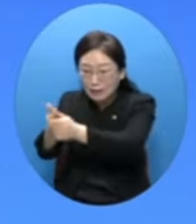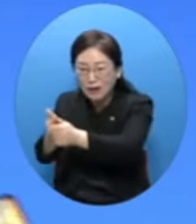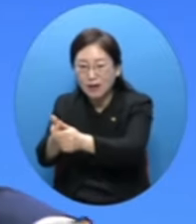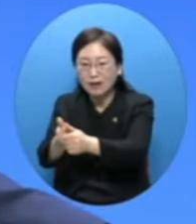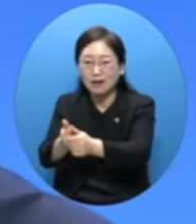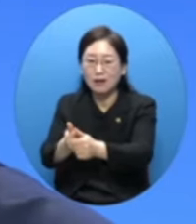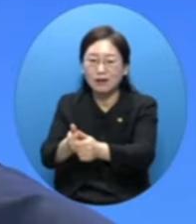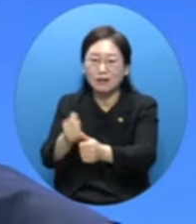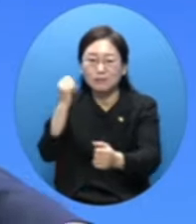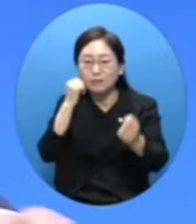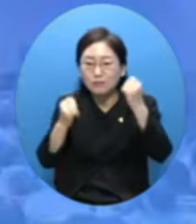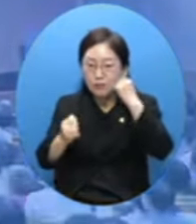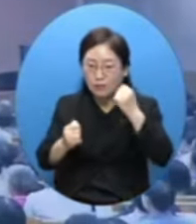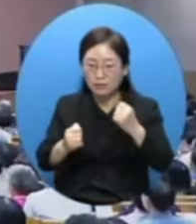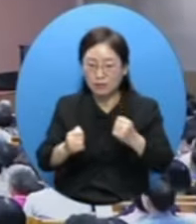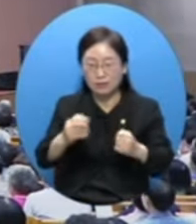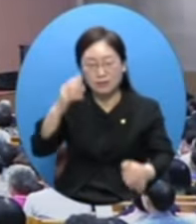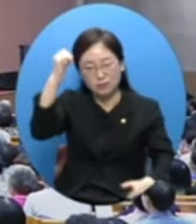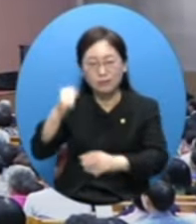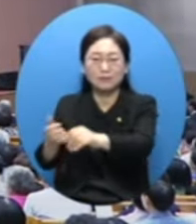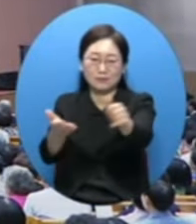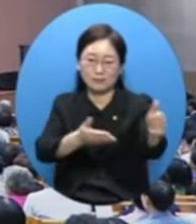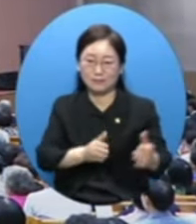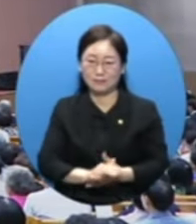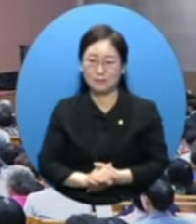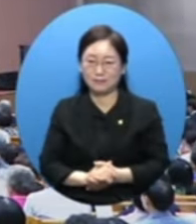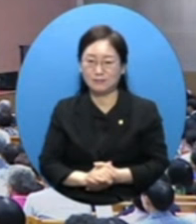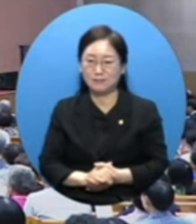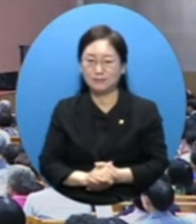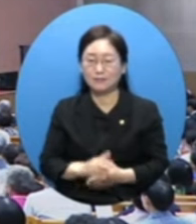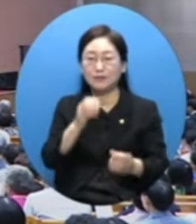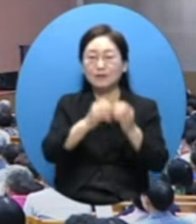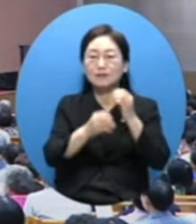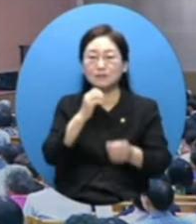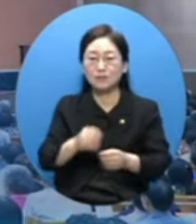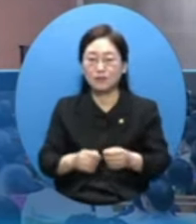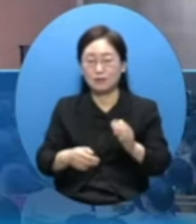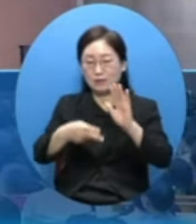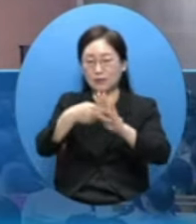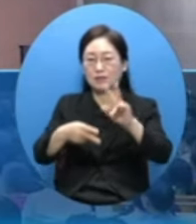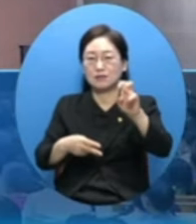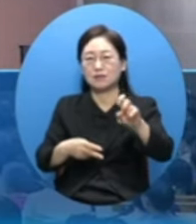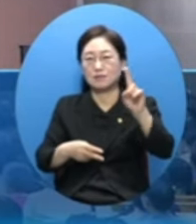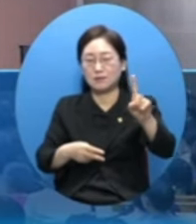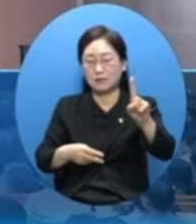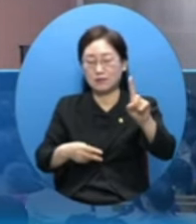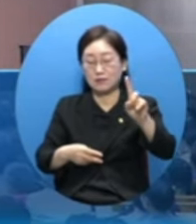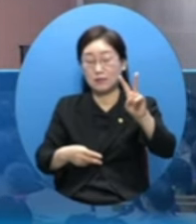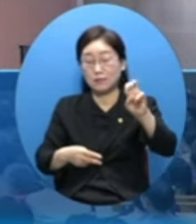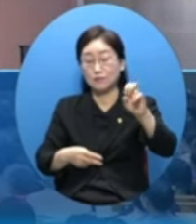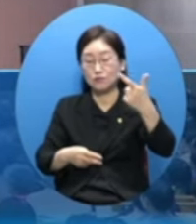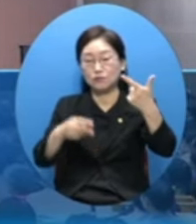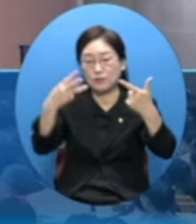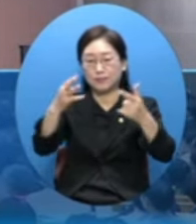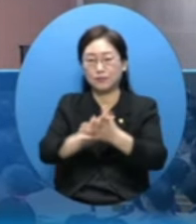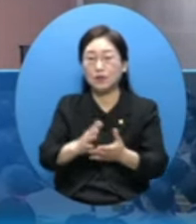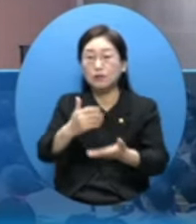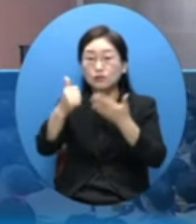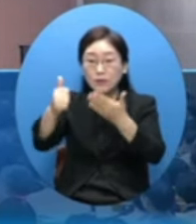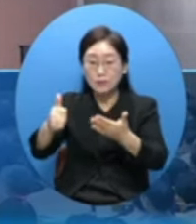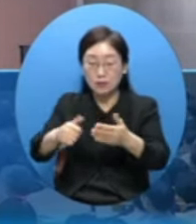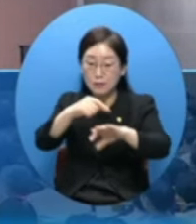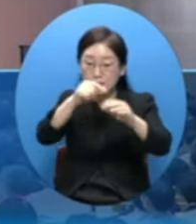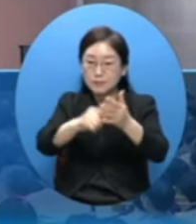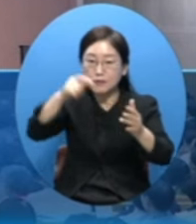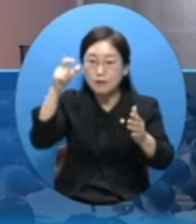큰 어려움이 빠져는 것을 잊지 않게 되기를 바랍니다 시편 이사야 26장 3절 이렇게 말씀합니다 주께서